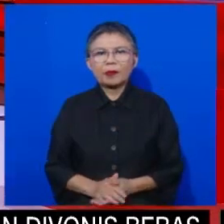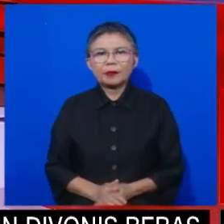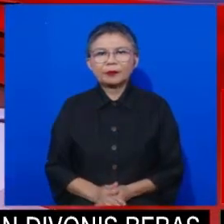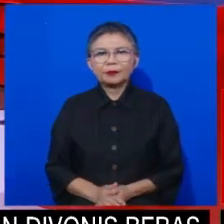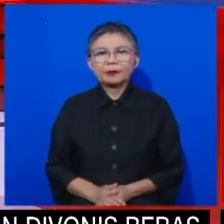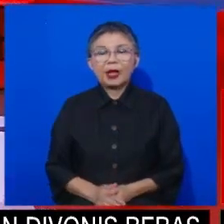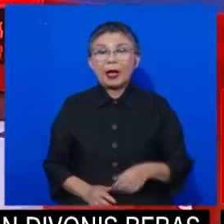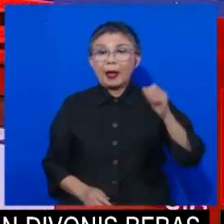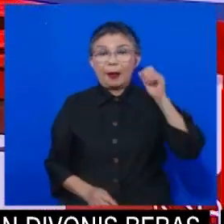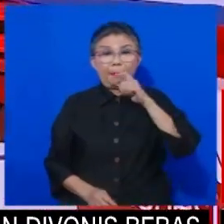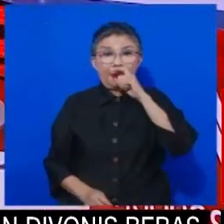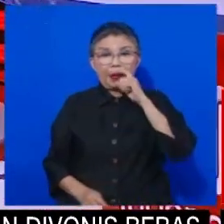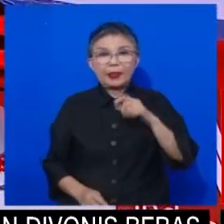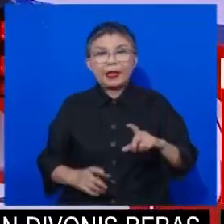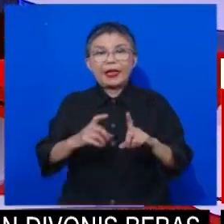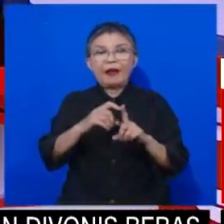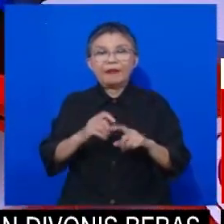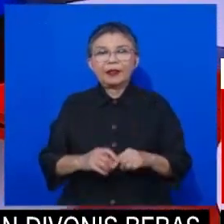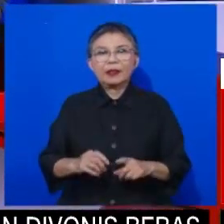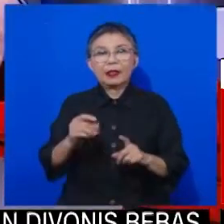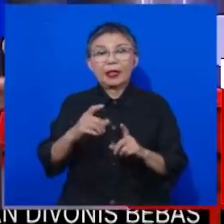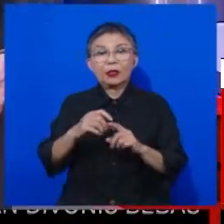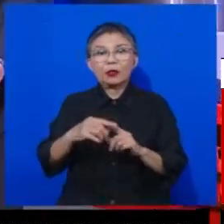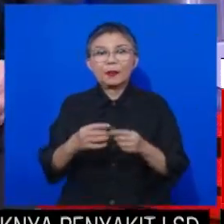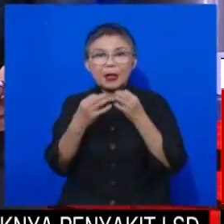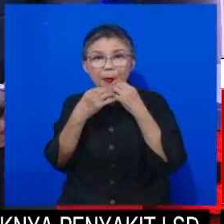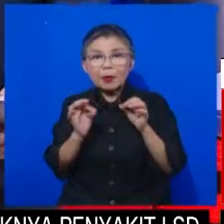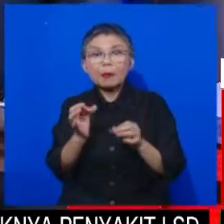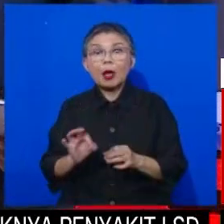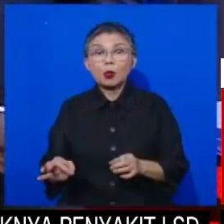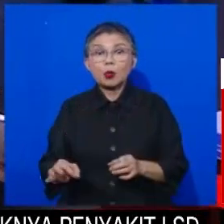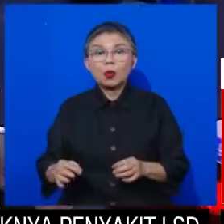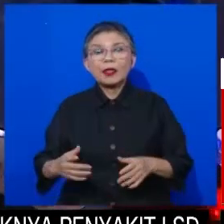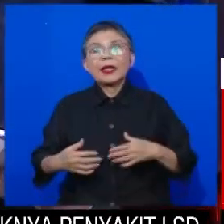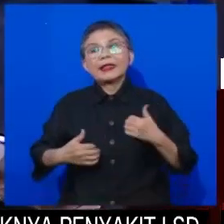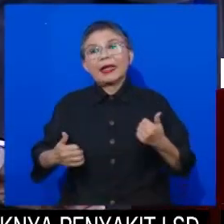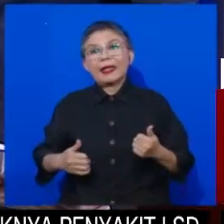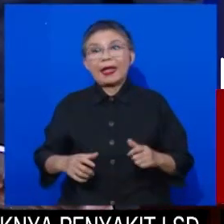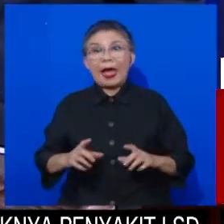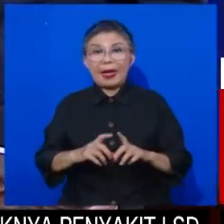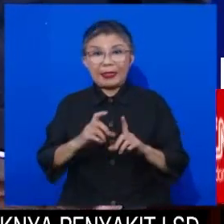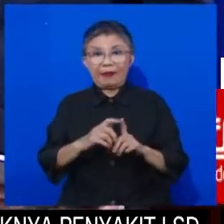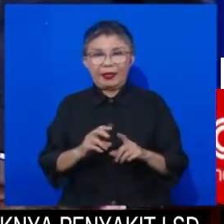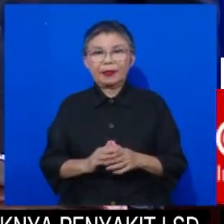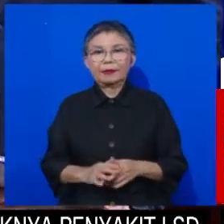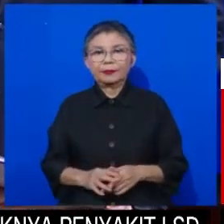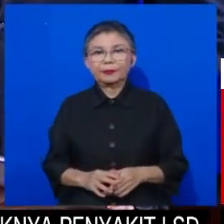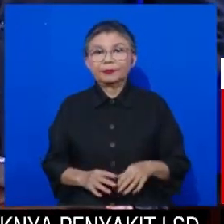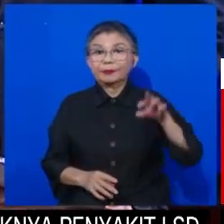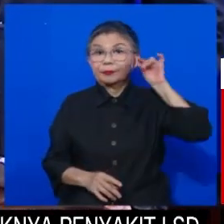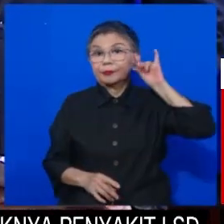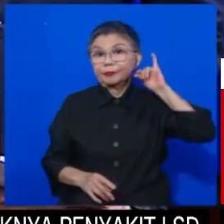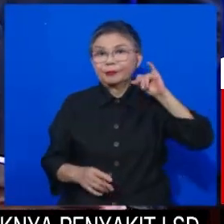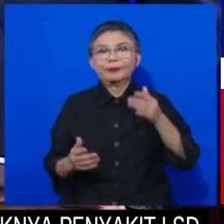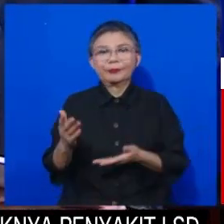Ayah David Ozora, Jonathan Latumahina, kembali membagikan kabar terbaru terkait perkembangan kesehatan anaknya melalui akun Instagram pribadinya.